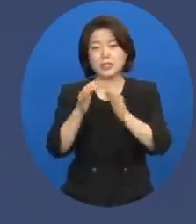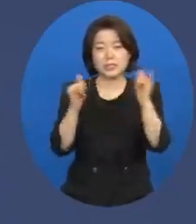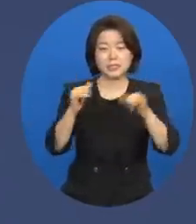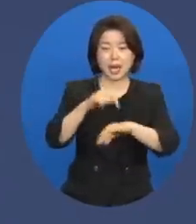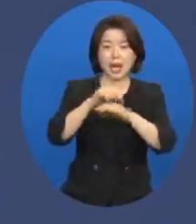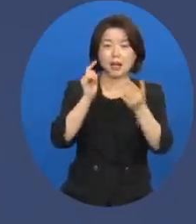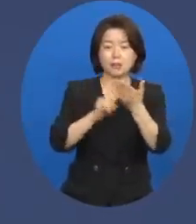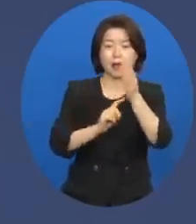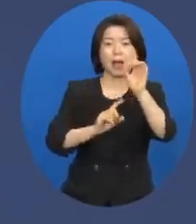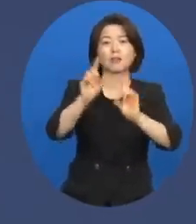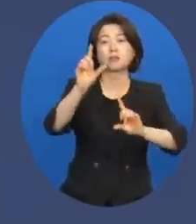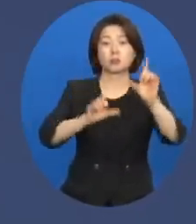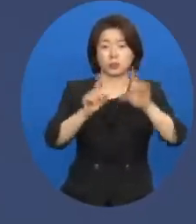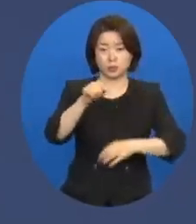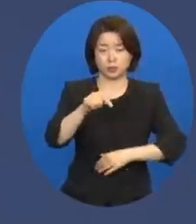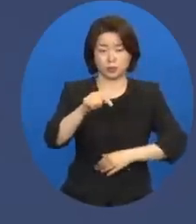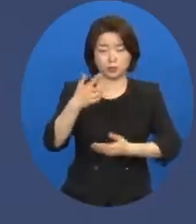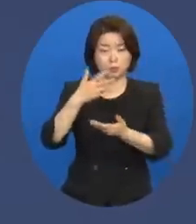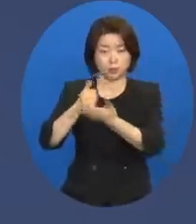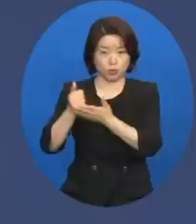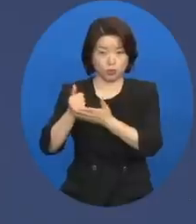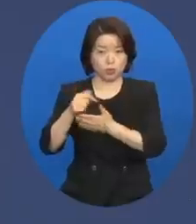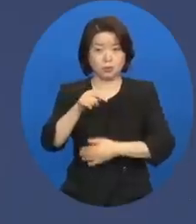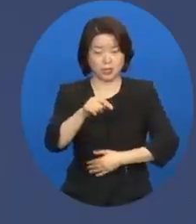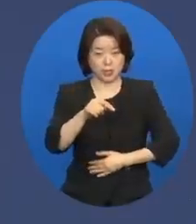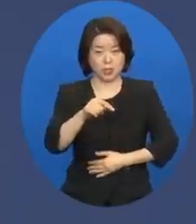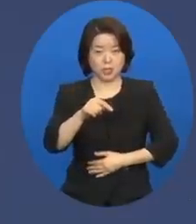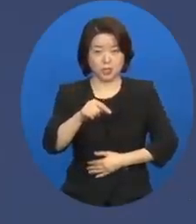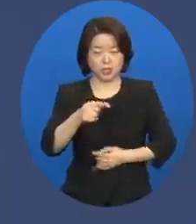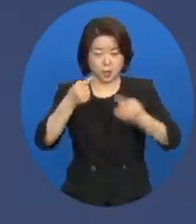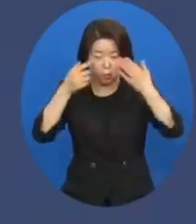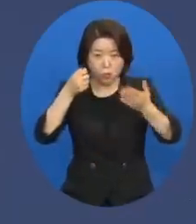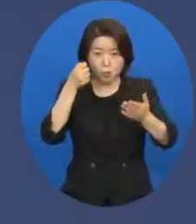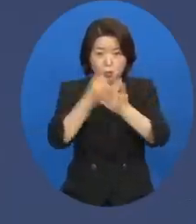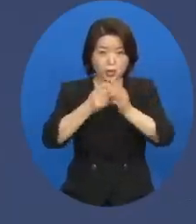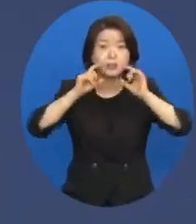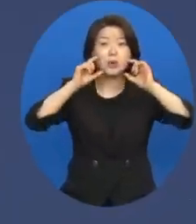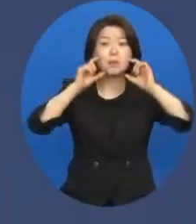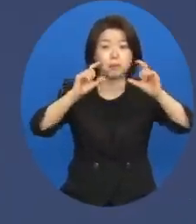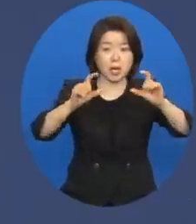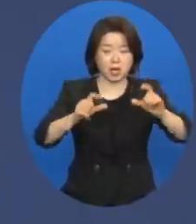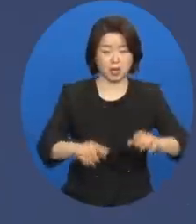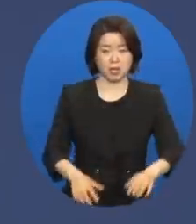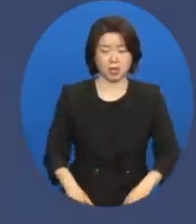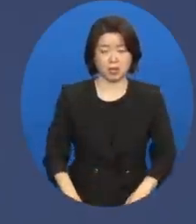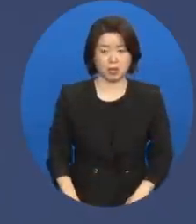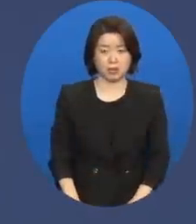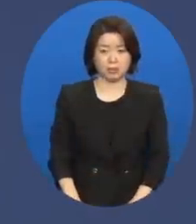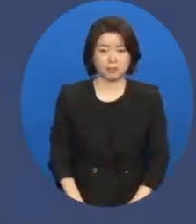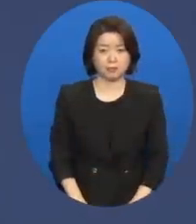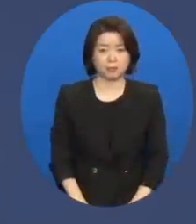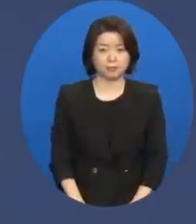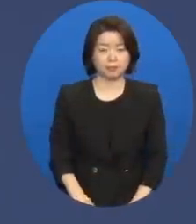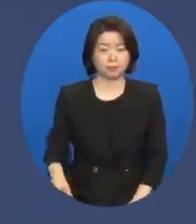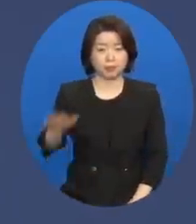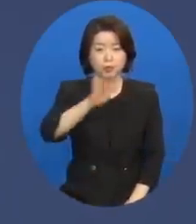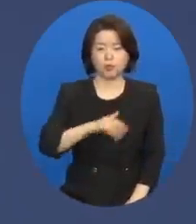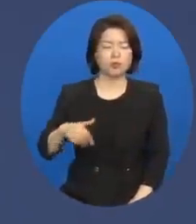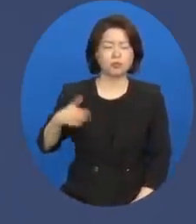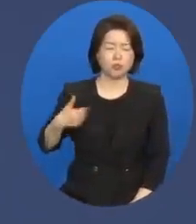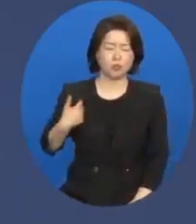마음의 상태라고 주님께서 확정 확신을 하시는 거예요. 우리는